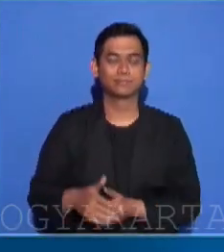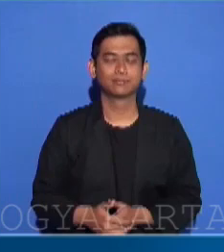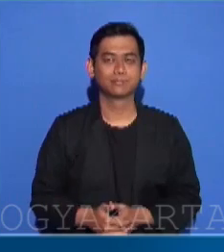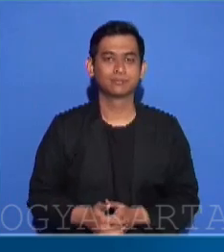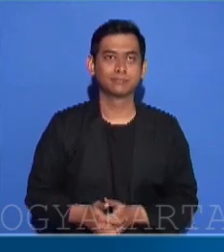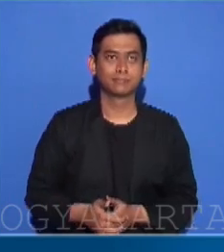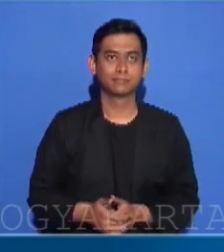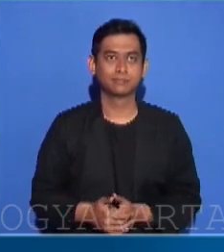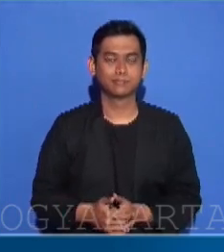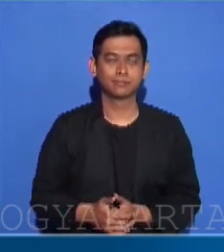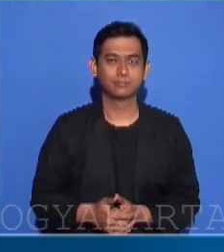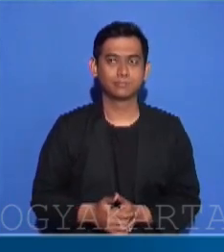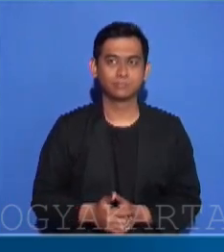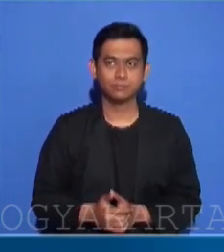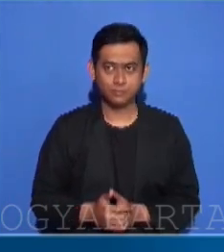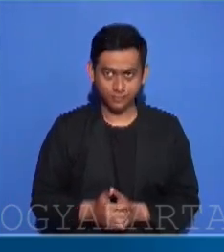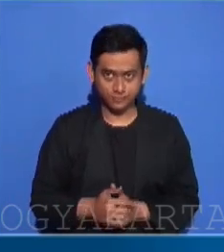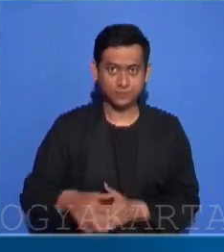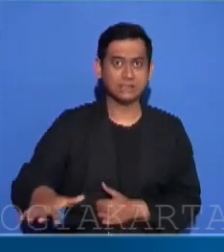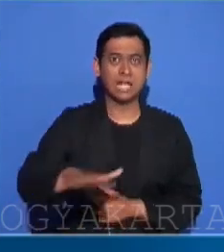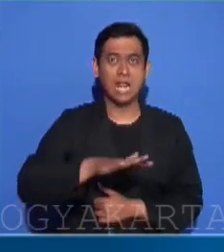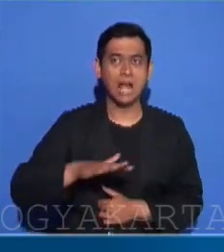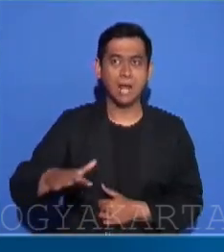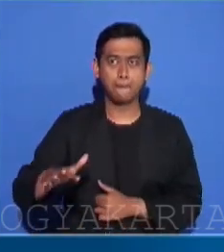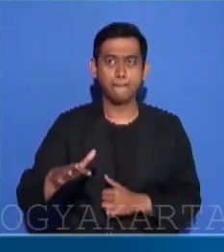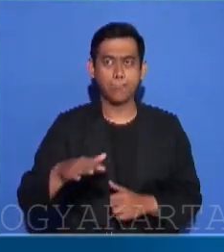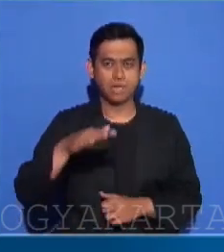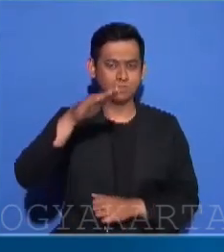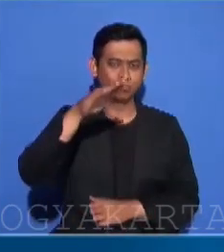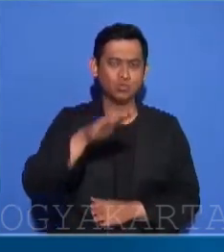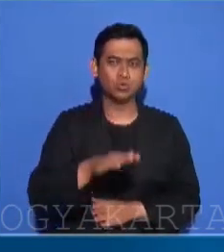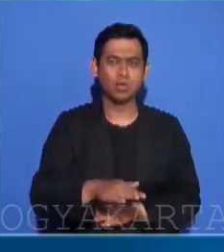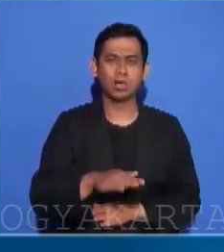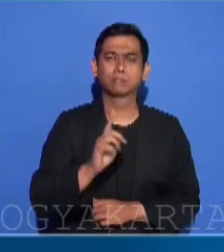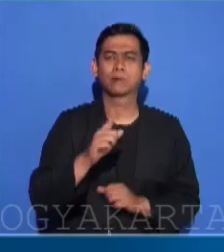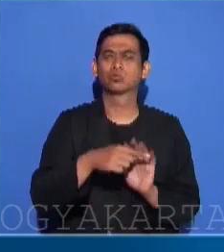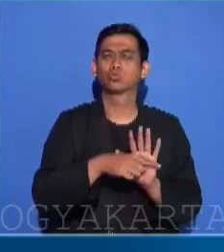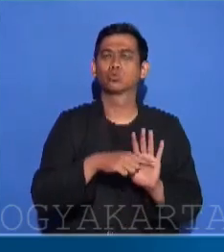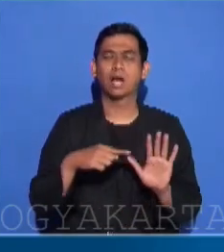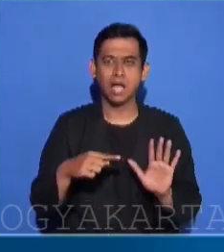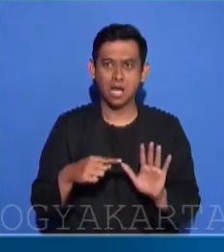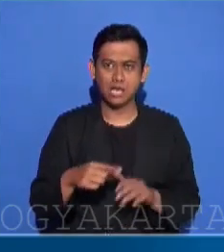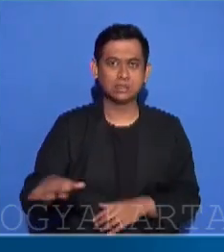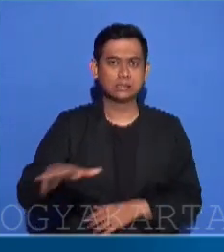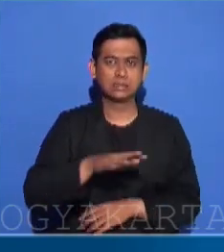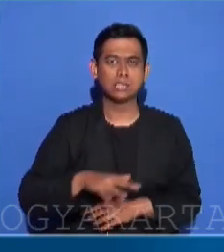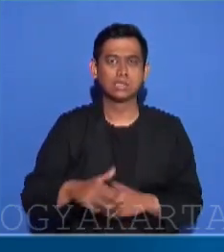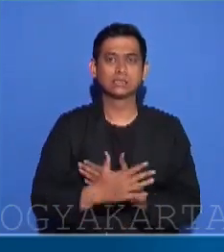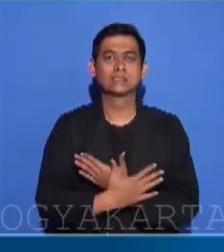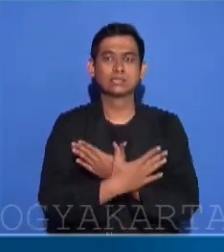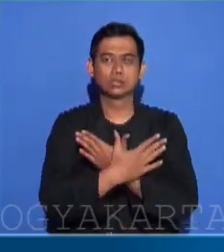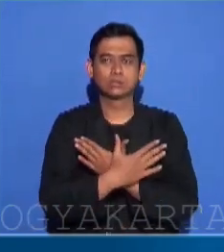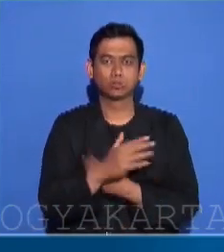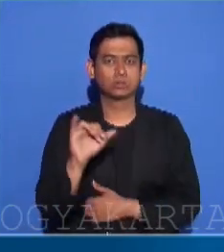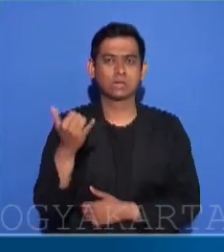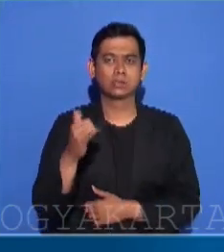panen akibat kekurangan air lahan padi milik beberapa petani di kalurhan genjahan Ponjong Gunung Kidul Daerah Istimewa Yogyakarta